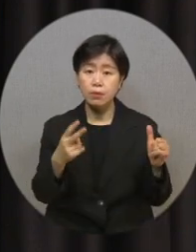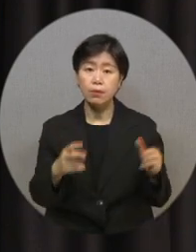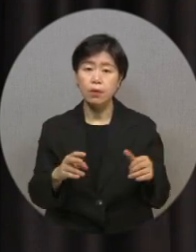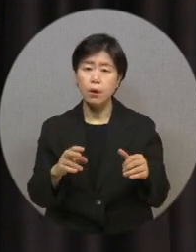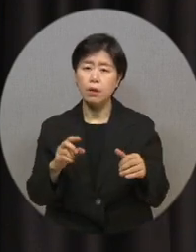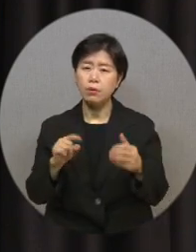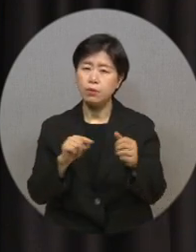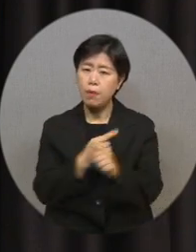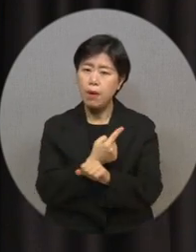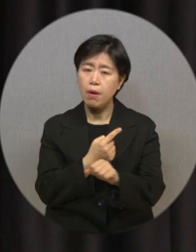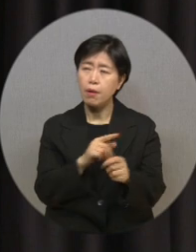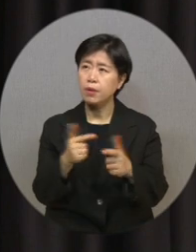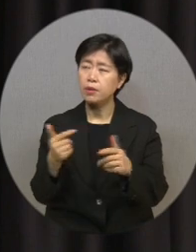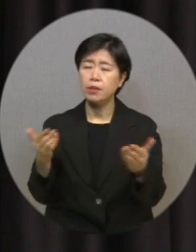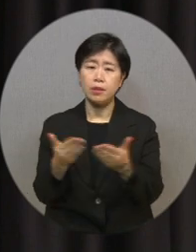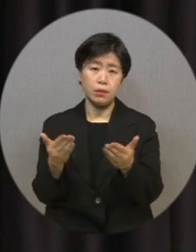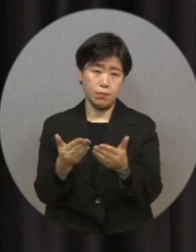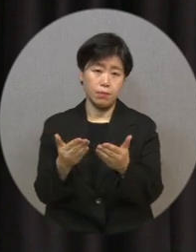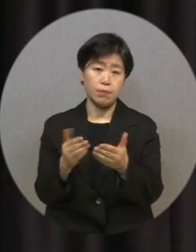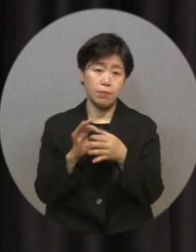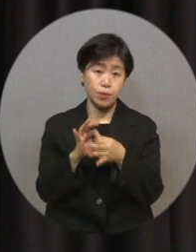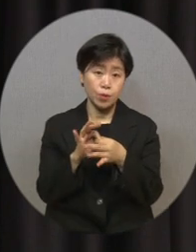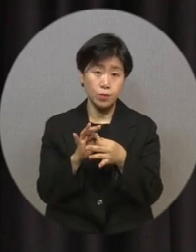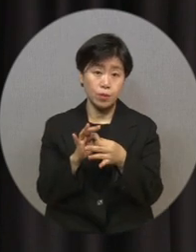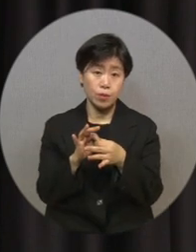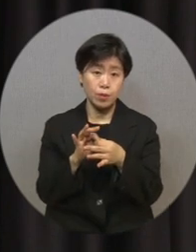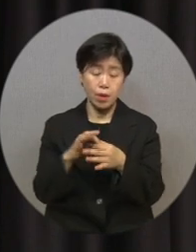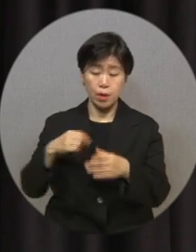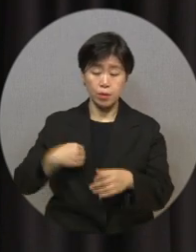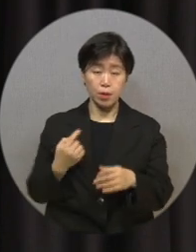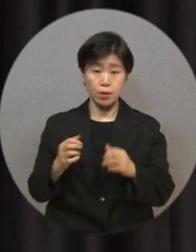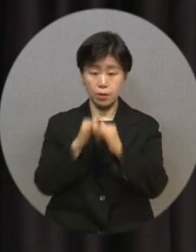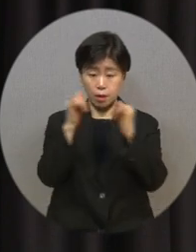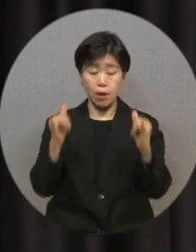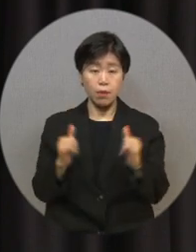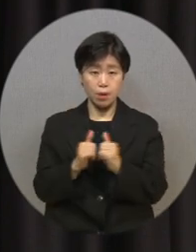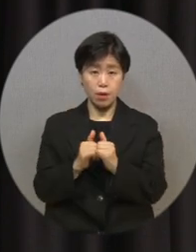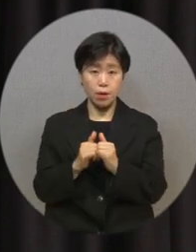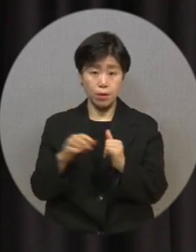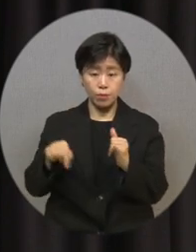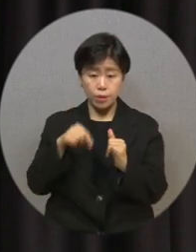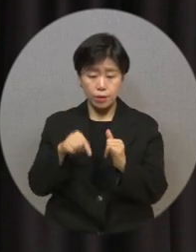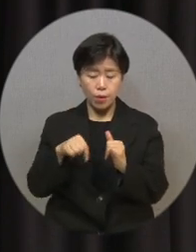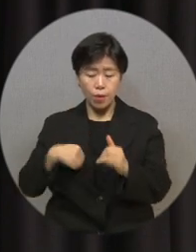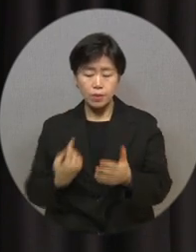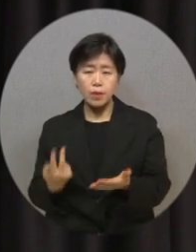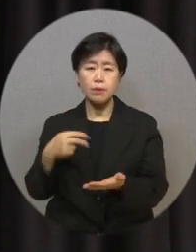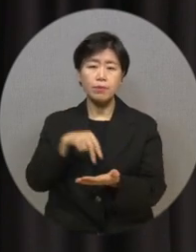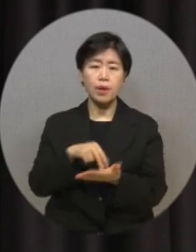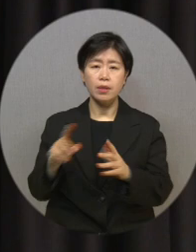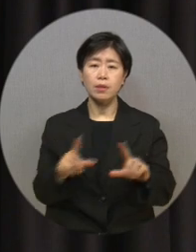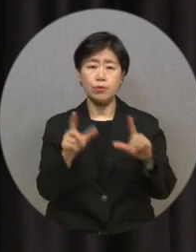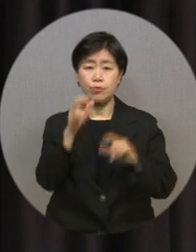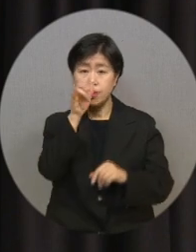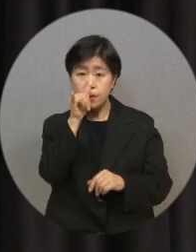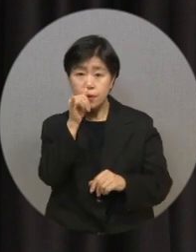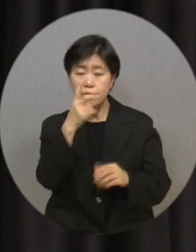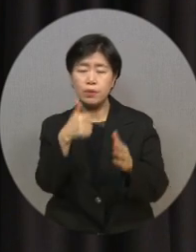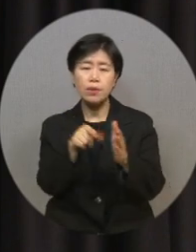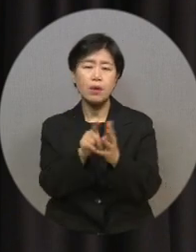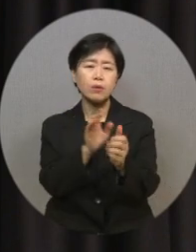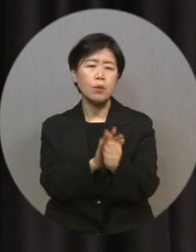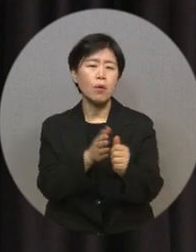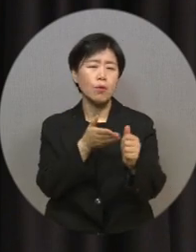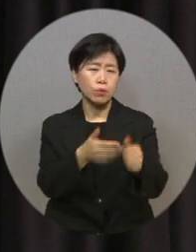직업을 통해서 지역사회 내에서 자립을 할 수 있도록 자립 기반을 마련을 해야 되는데 그런 것들을 하기 위해서